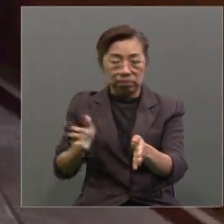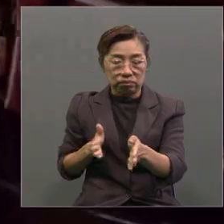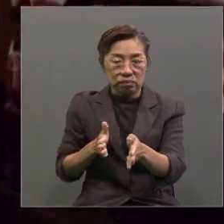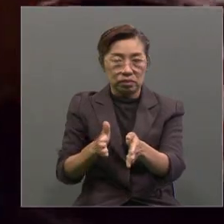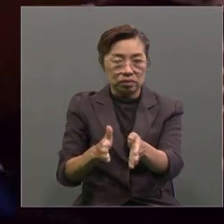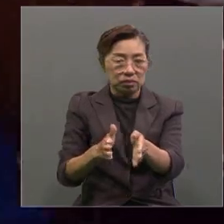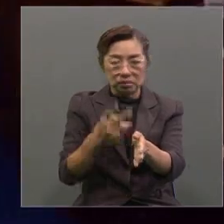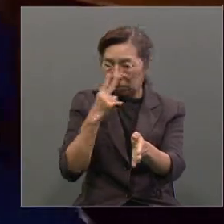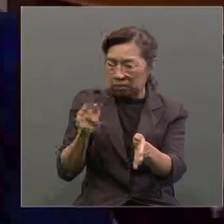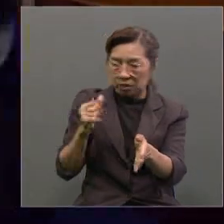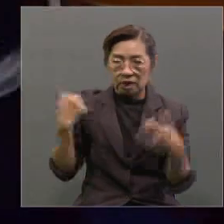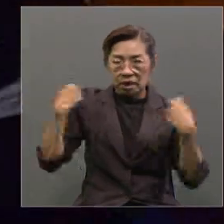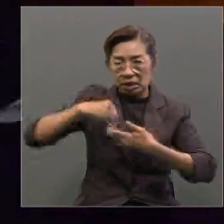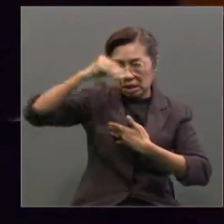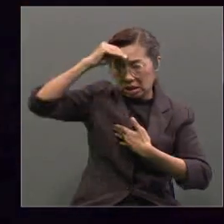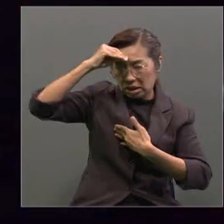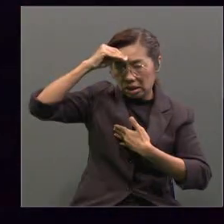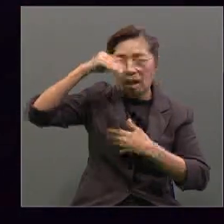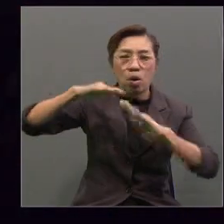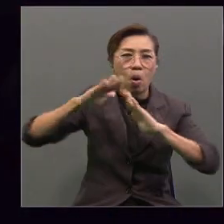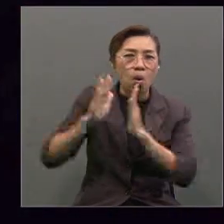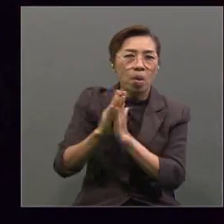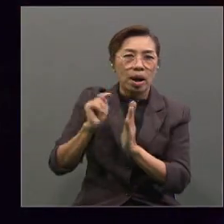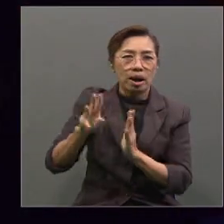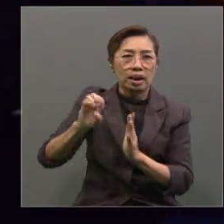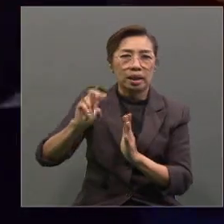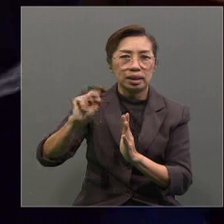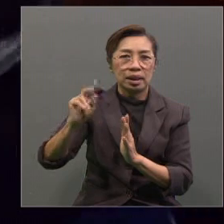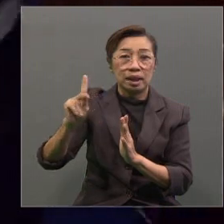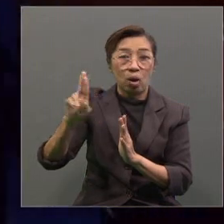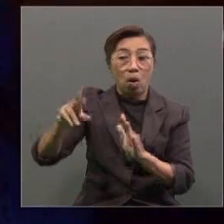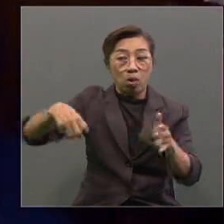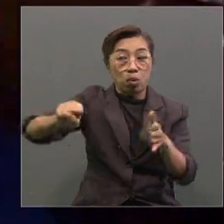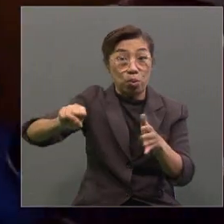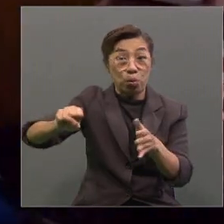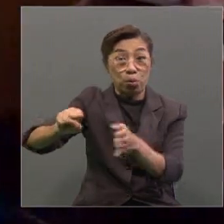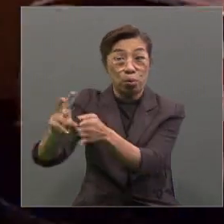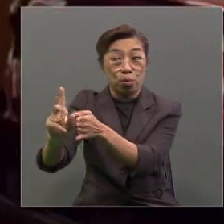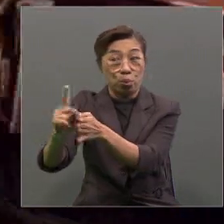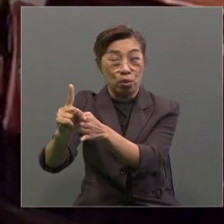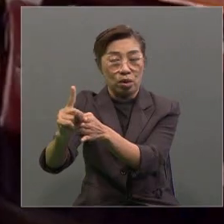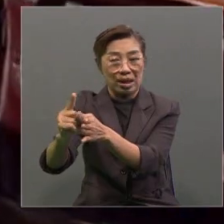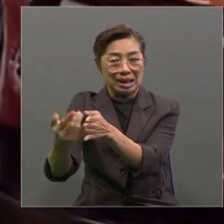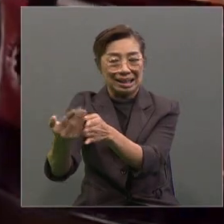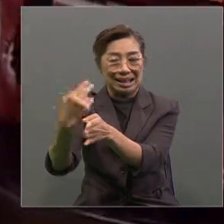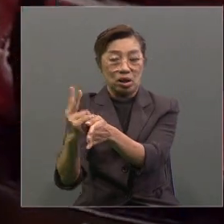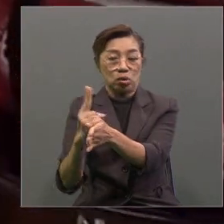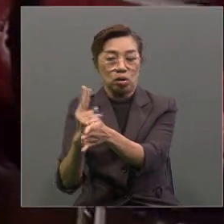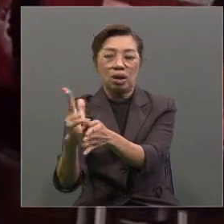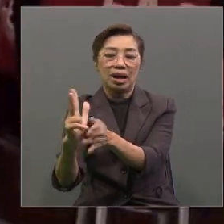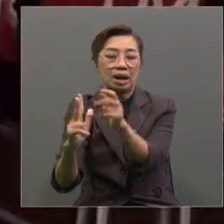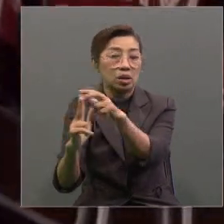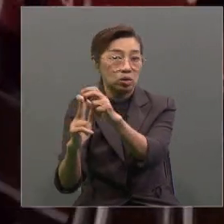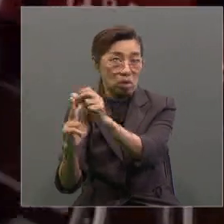าคนที่ขี่เนี่ยใส่เสื้อนักเรียนวัดทินยกรนิมิตส่วนคนซ้อนท้าย2คนเนี่ยคล้ายๆกับใส่เสื้อช็อปช่างกลนะคะ